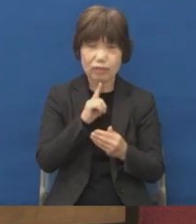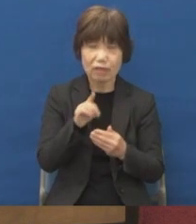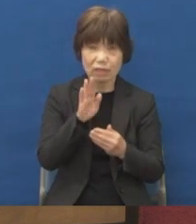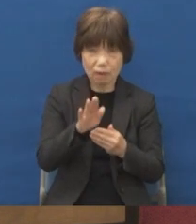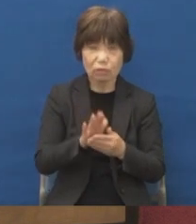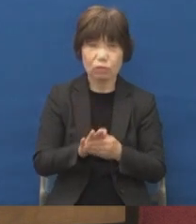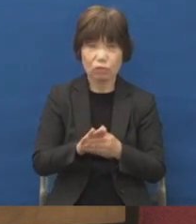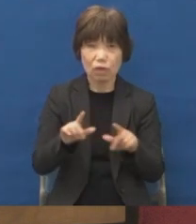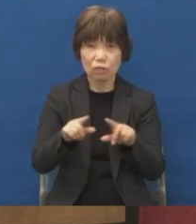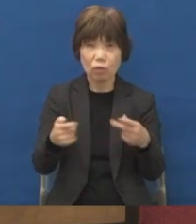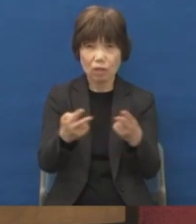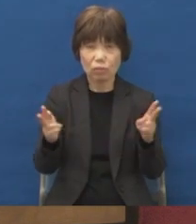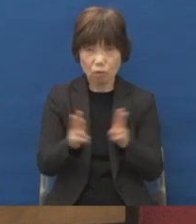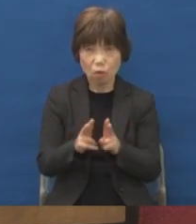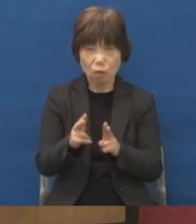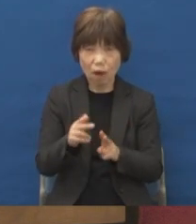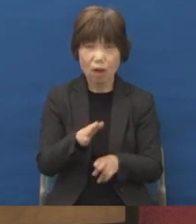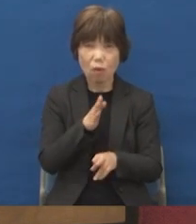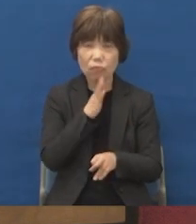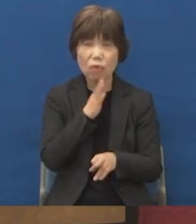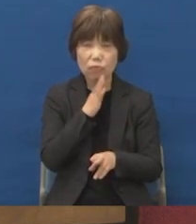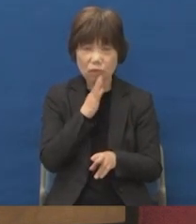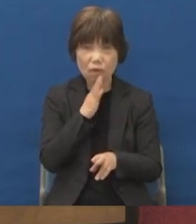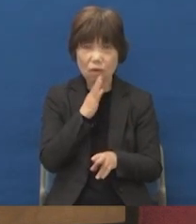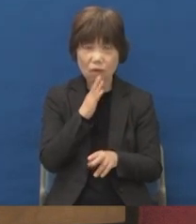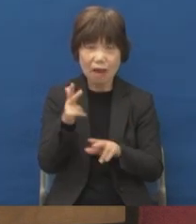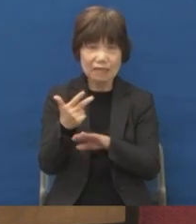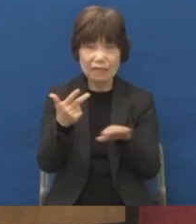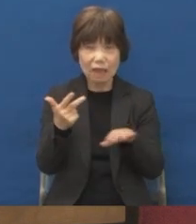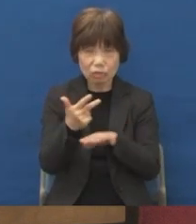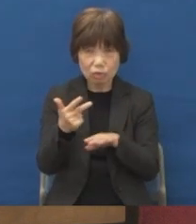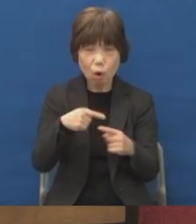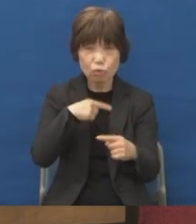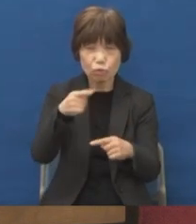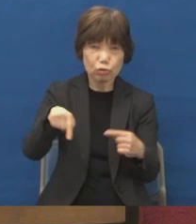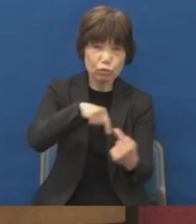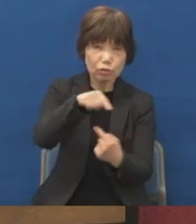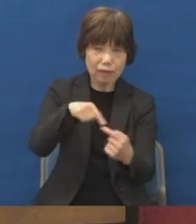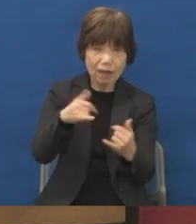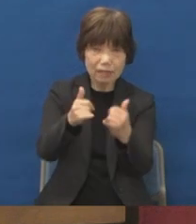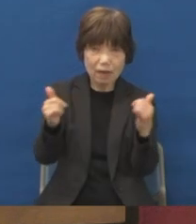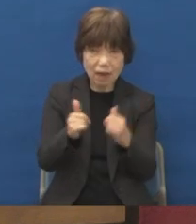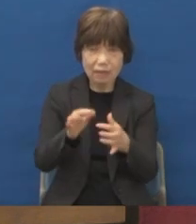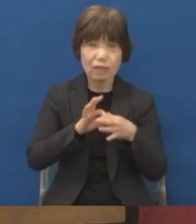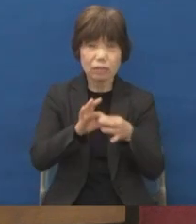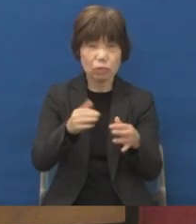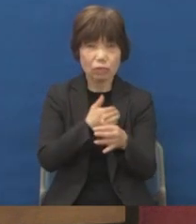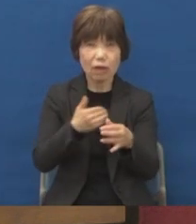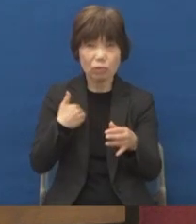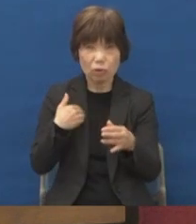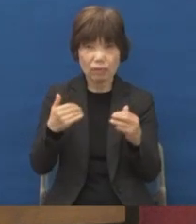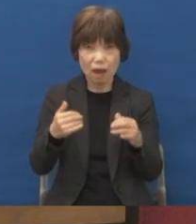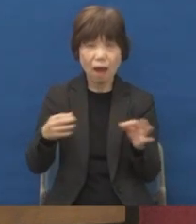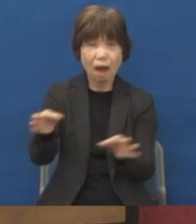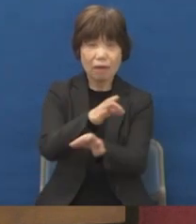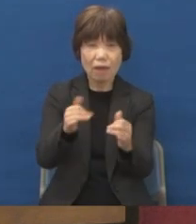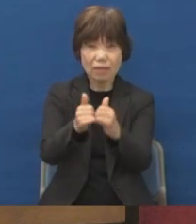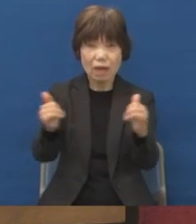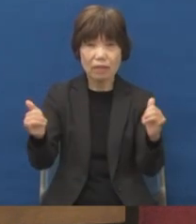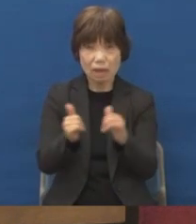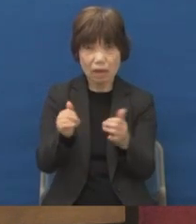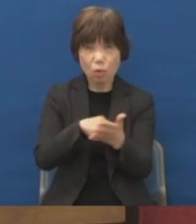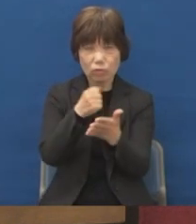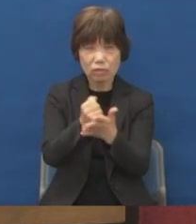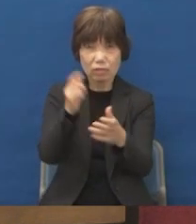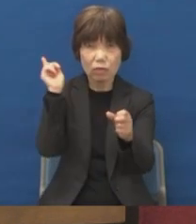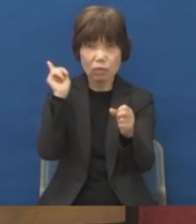本共産党は、真の資源循環社会の実現、持続可能な経済社会を実現するために、引き続